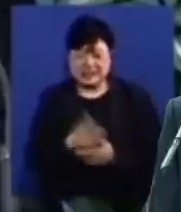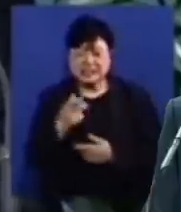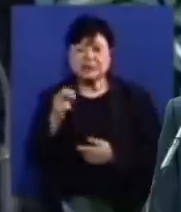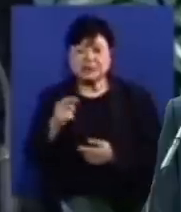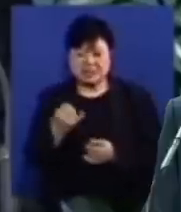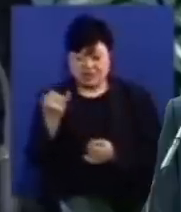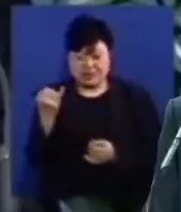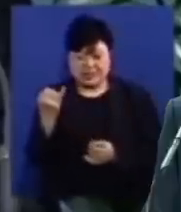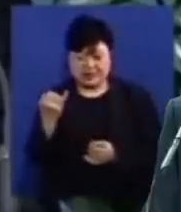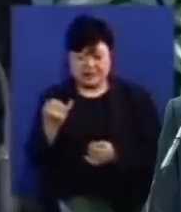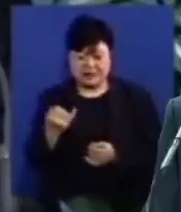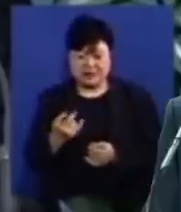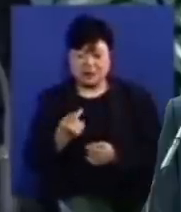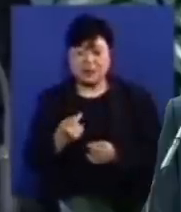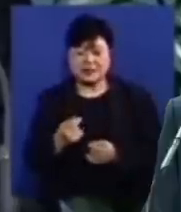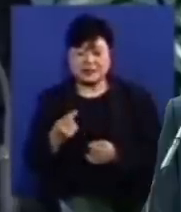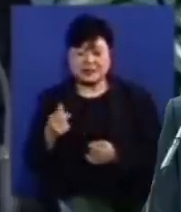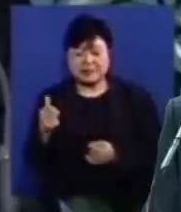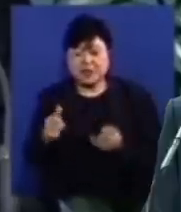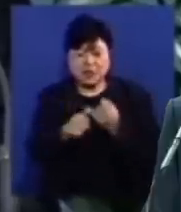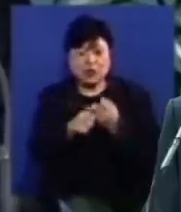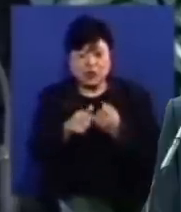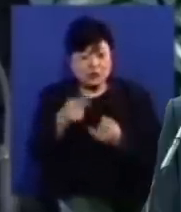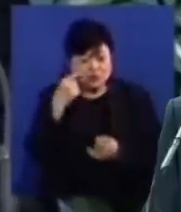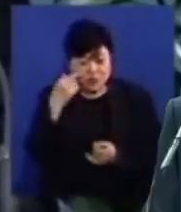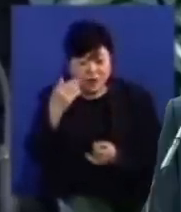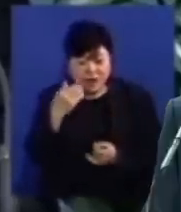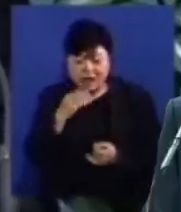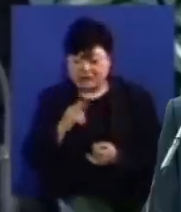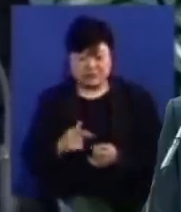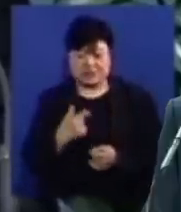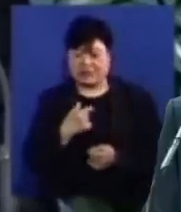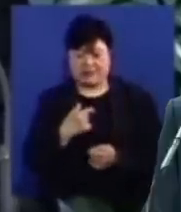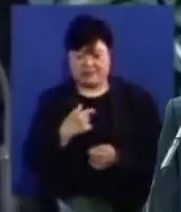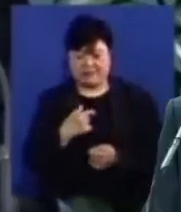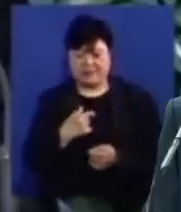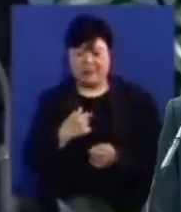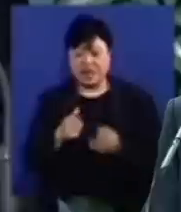70%. 근데 그 남편들에게 물어보니까